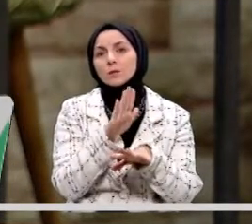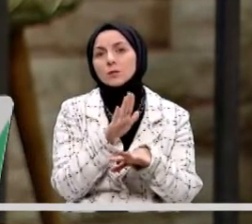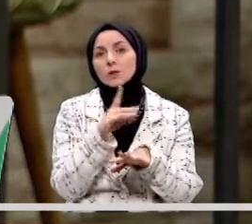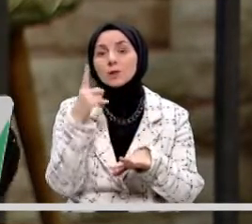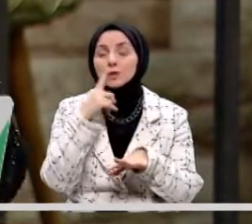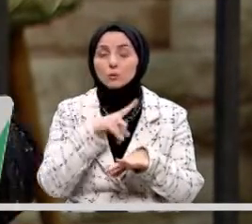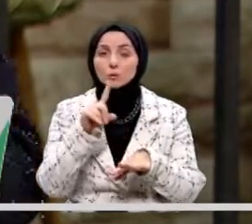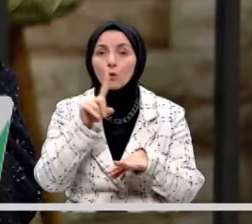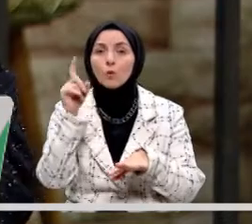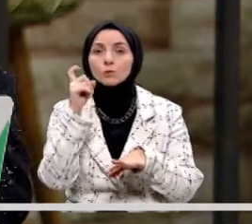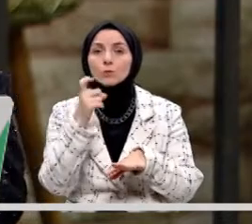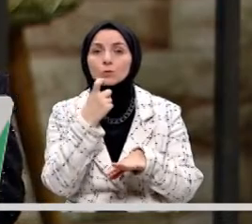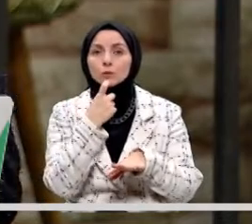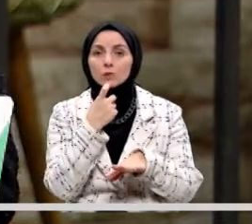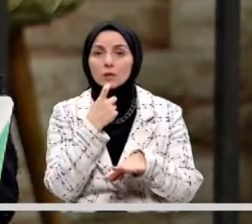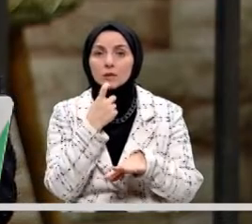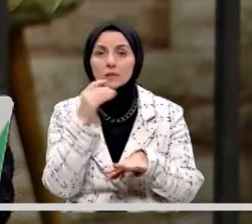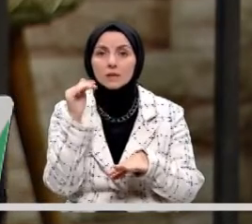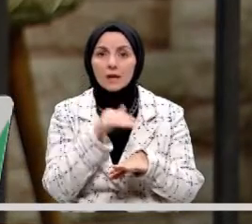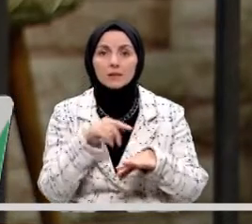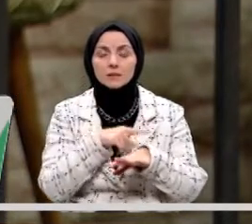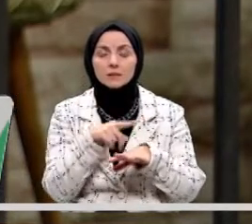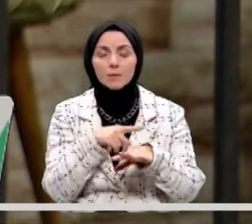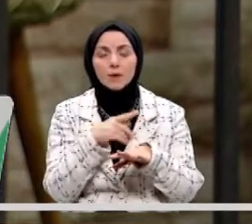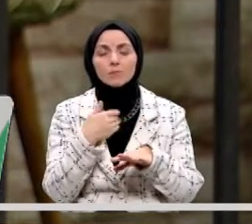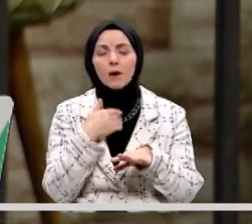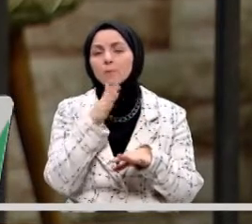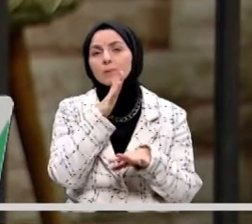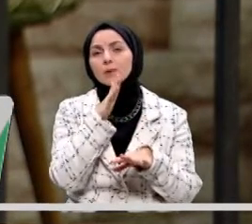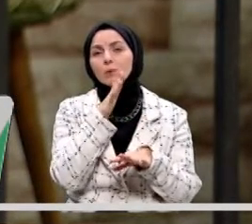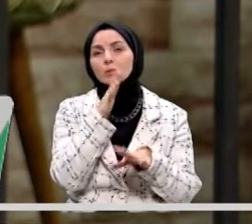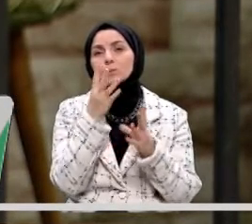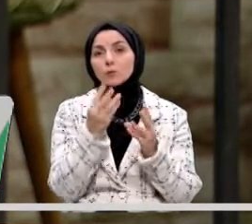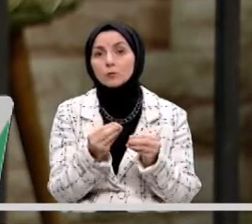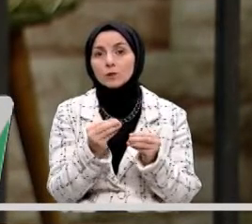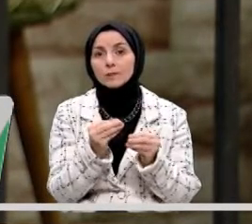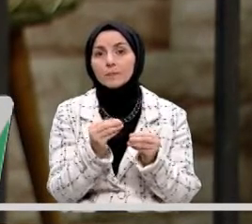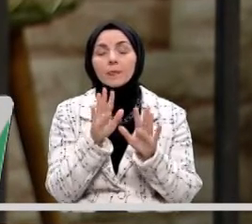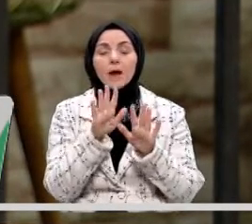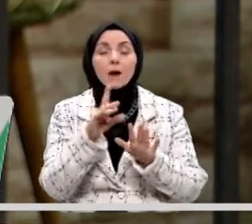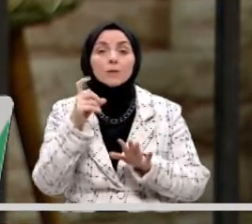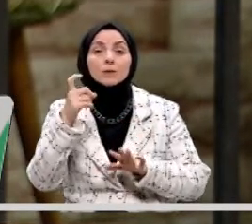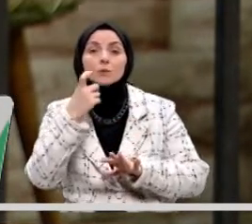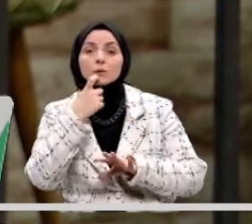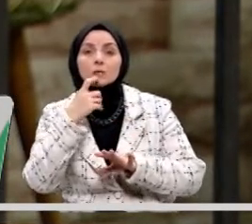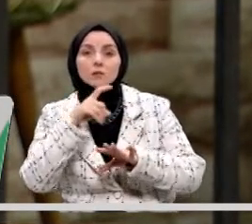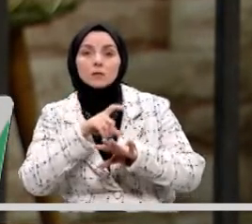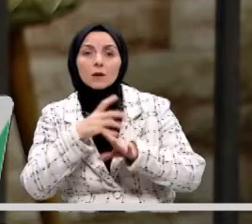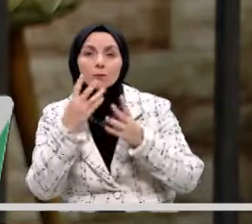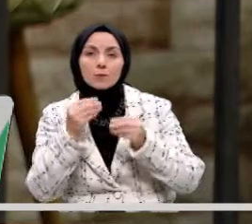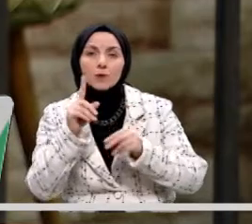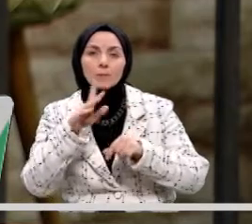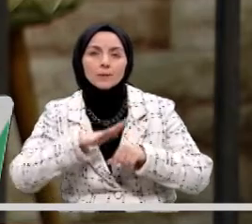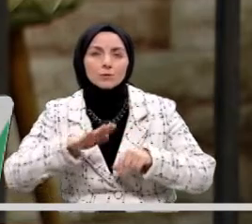yaşın o 9 Ben biliyorum gerçek yaşı değil ama siz 9 yaşındaki bir çocuğa ben biliyorum kısmı artık